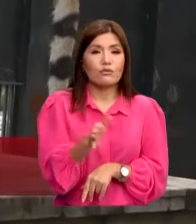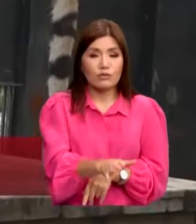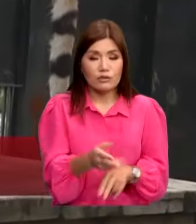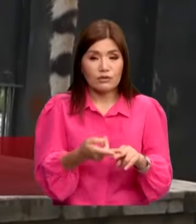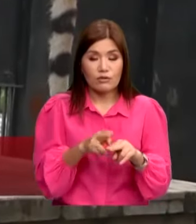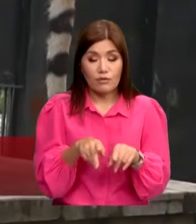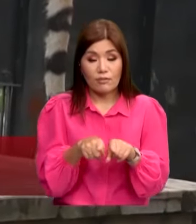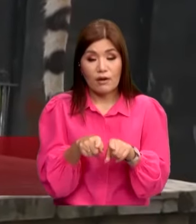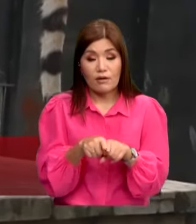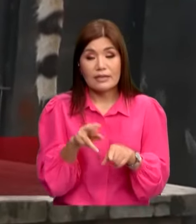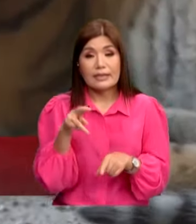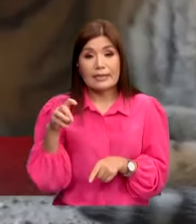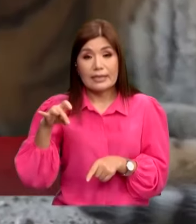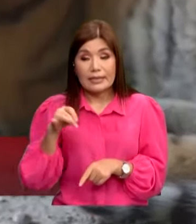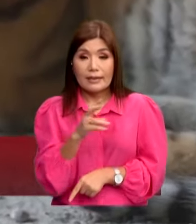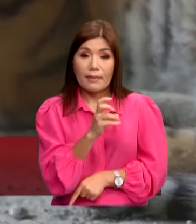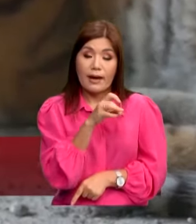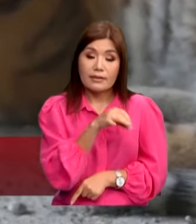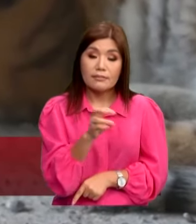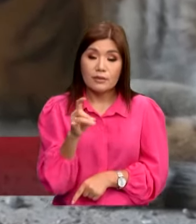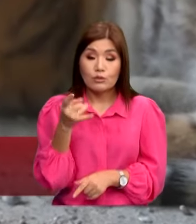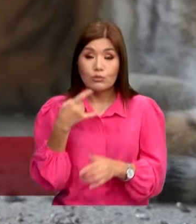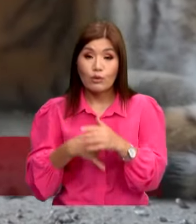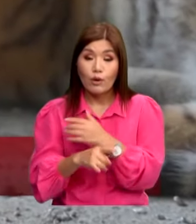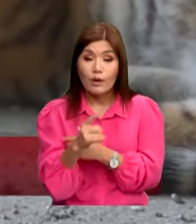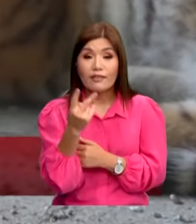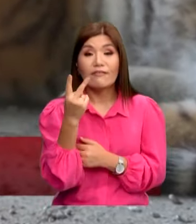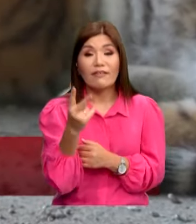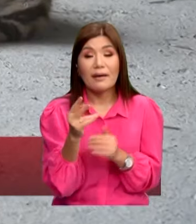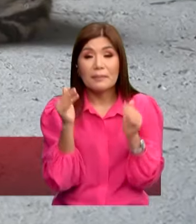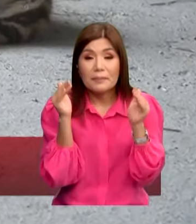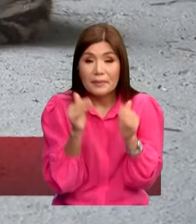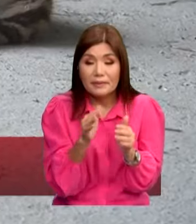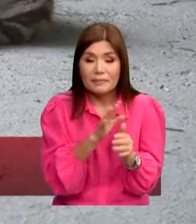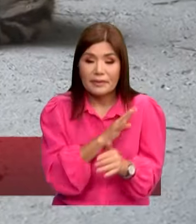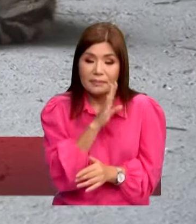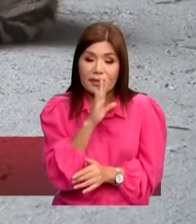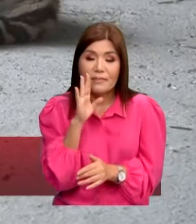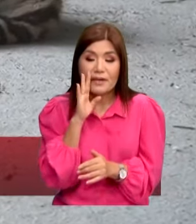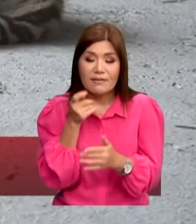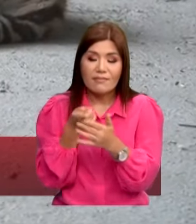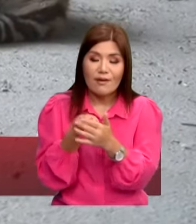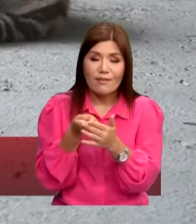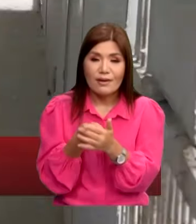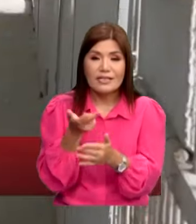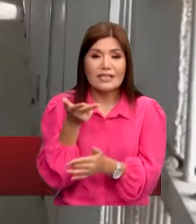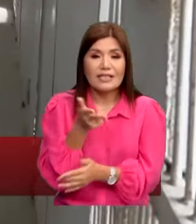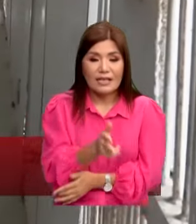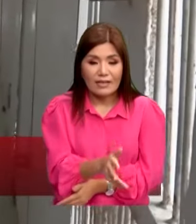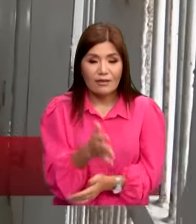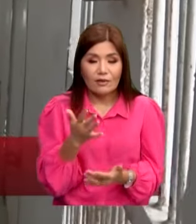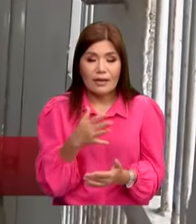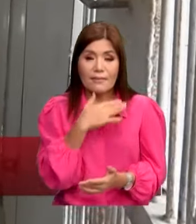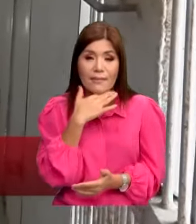июне у той же пары тигров Батера и Мии на свет появились еще 2 малышки. Маму-тигрицу сейчас кормят за 3.